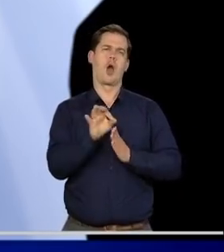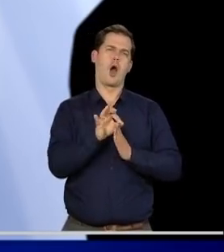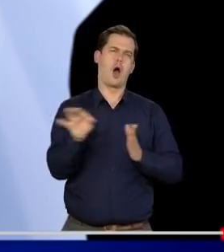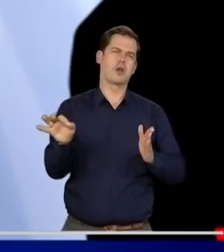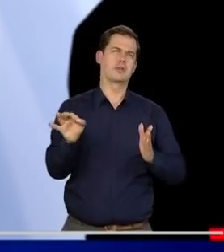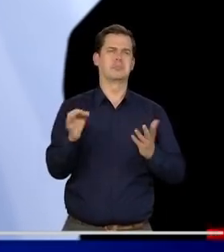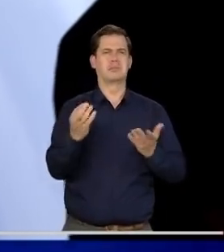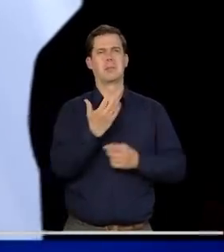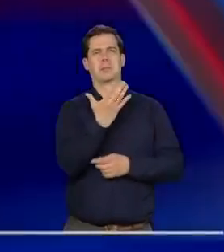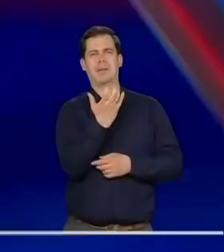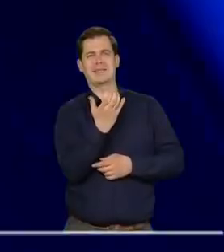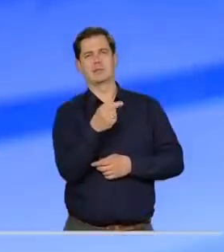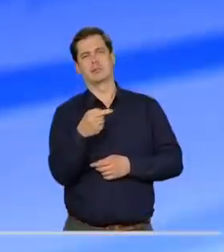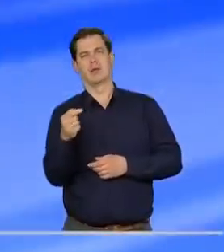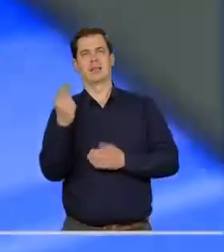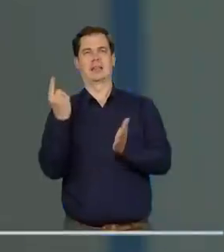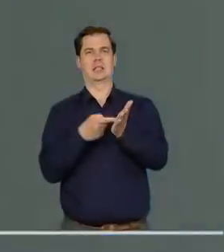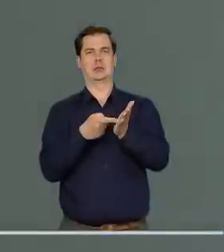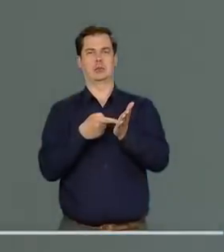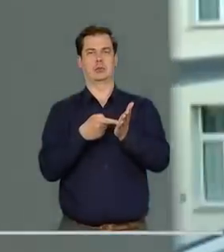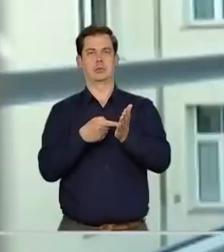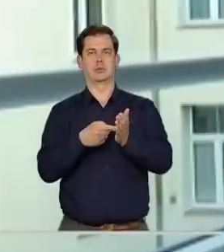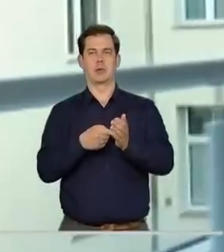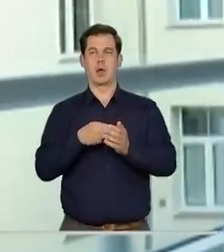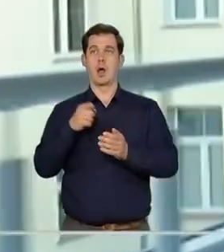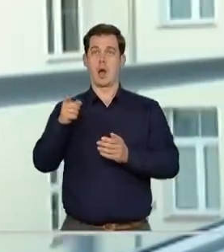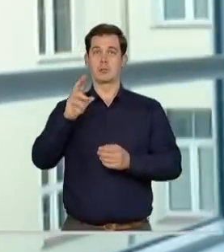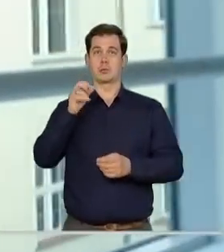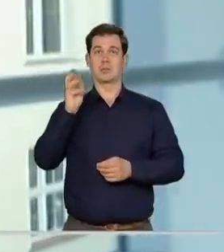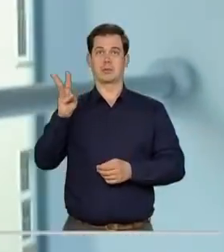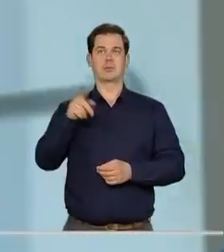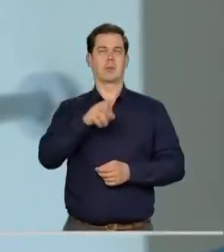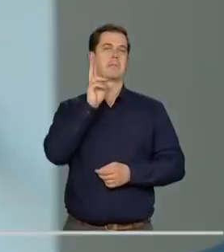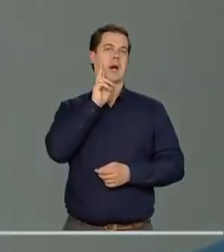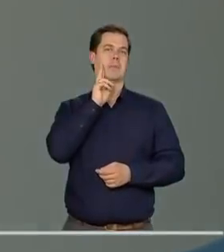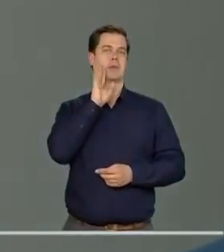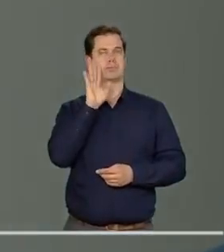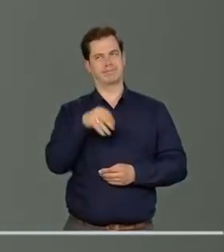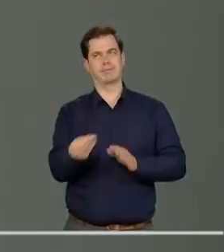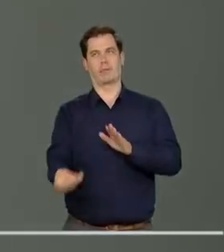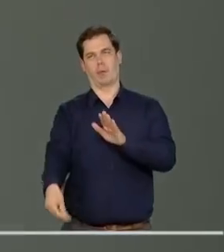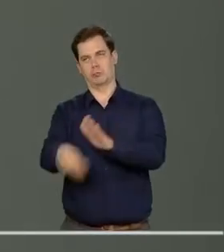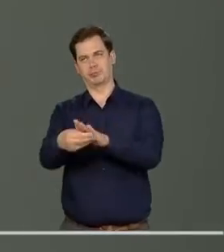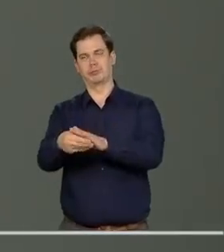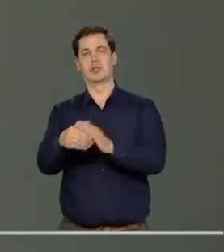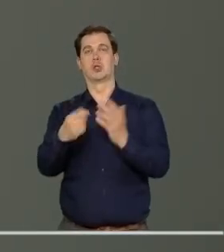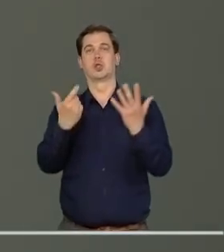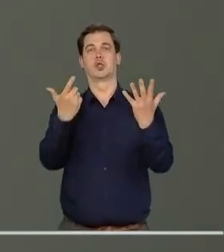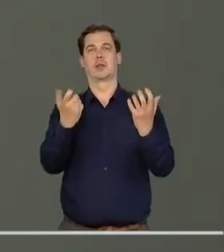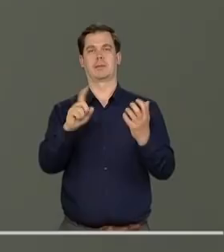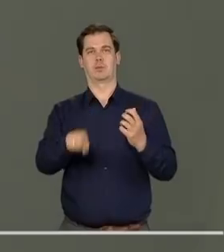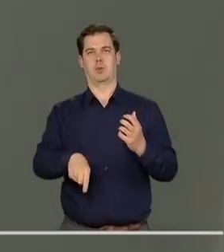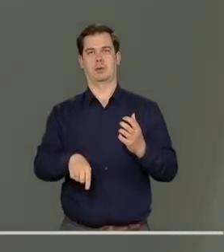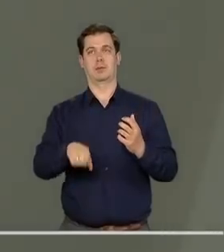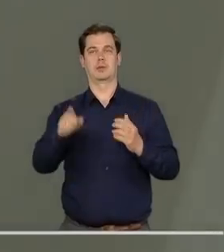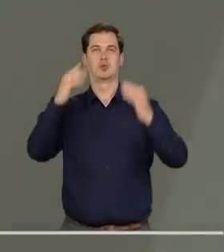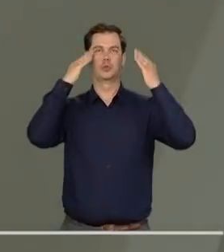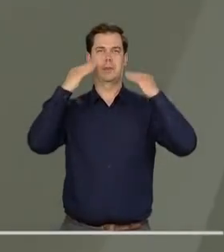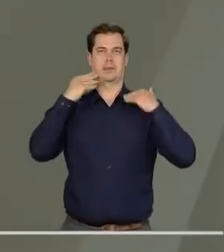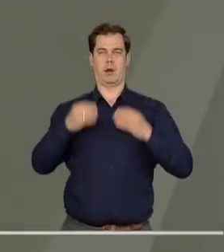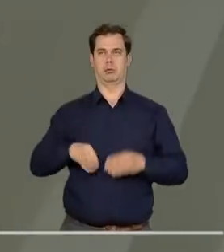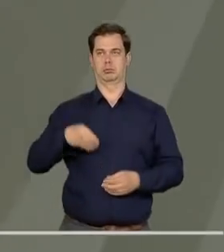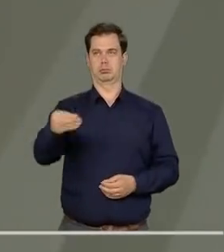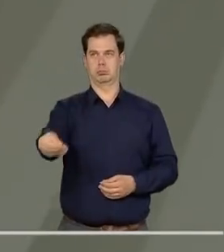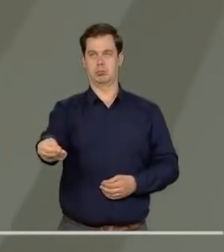od 500 do 1000 zł. Według pana Przemysława jego matka zaniosła kopertę, a w niej 700 zł do szpitala. Pieniądze